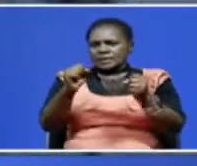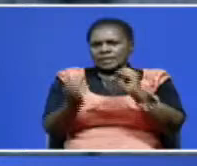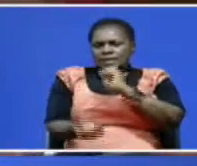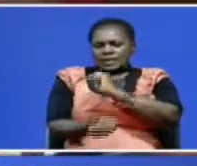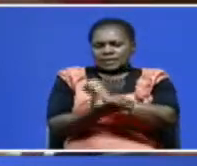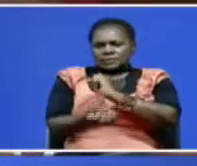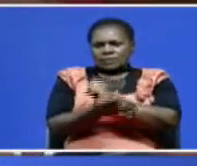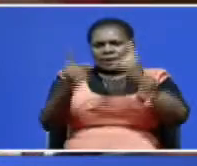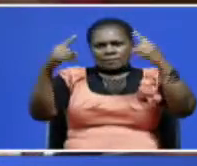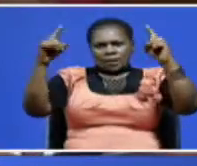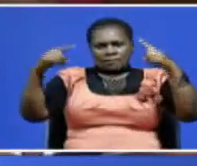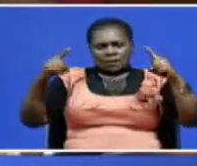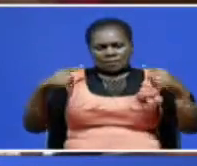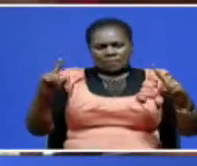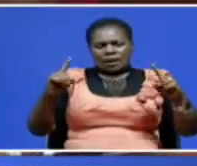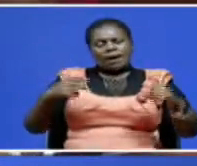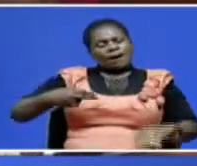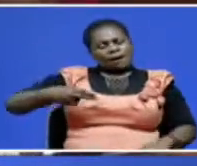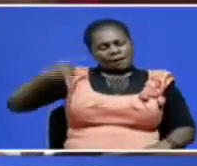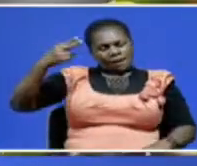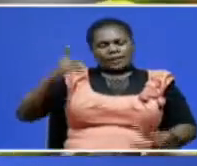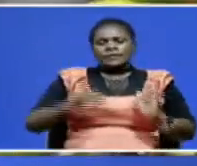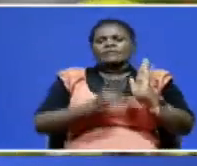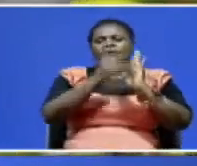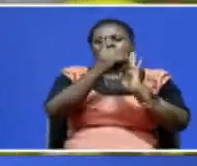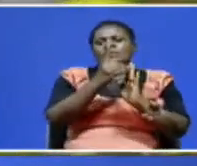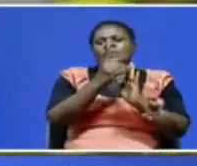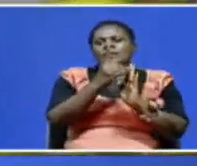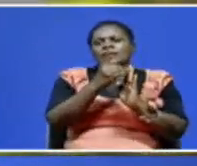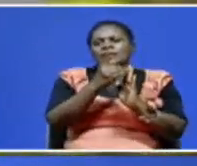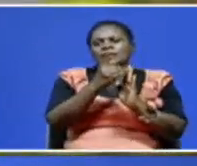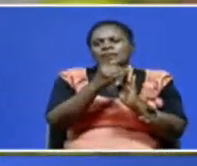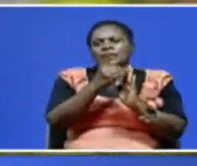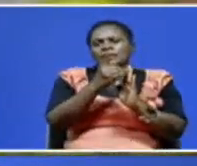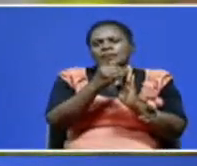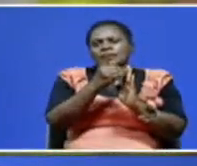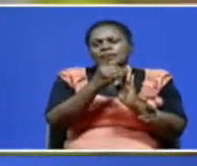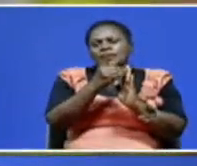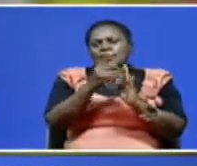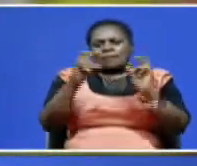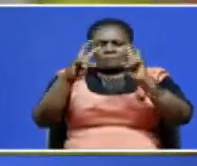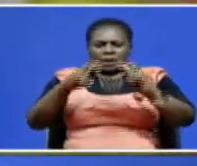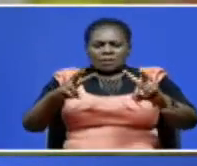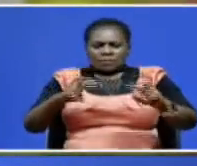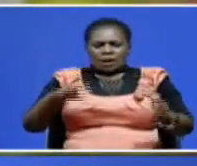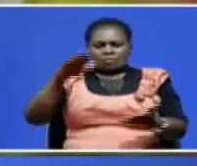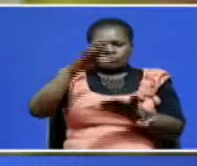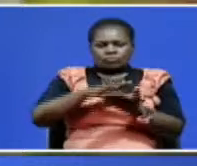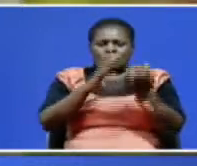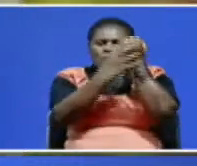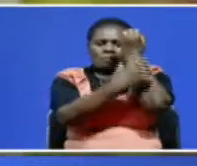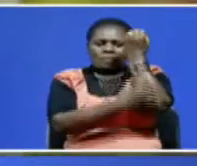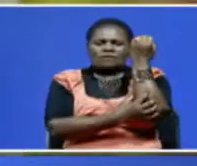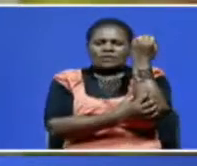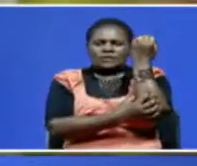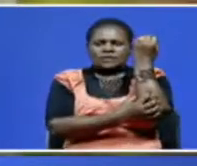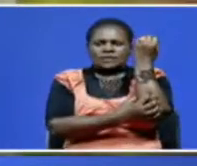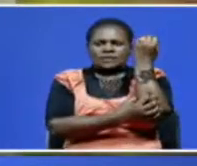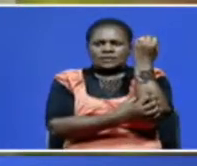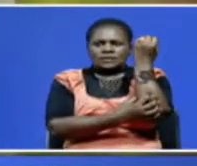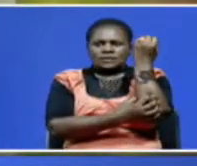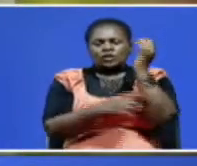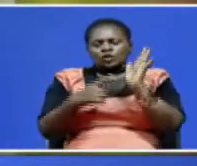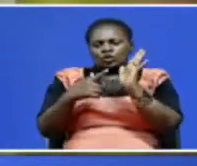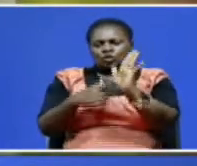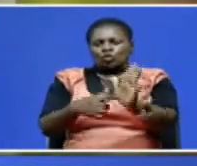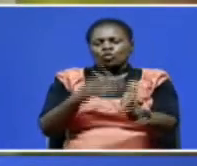zinaelezea mafanikio haya ya juu kabisa ya maendeleo. Ripoti inayohusika na tafiti za kupunguza umaskini inatafsiri sahihi